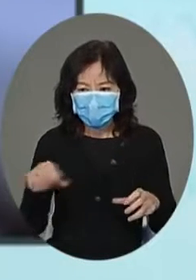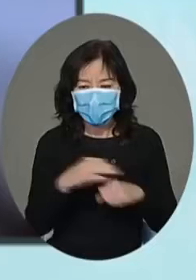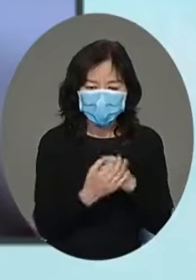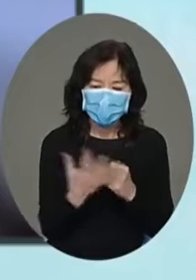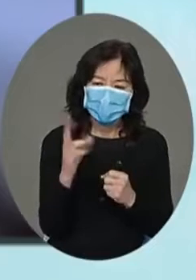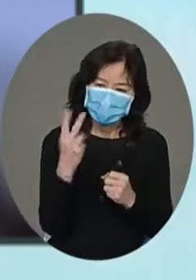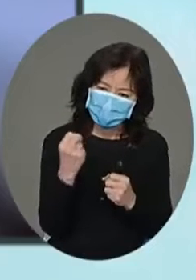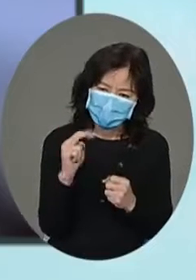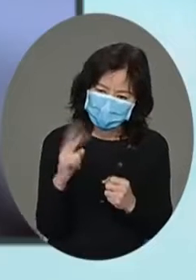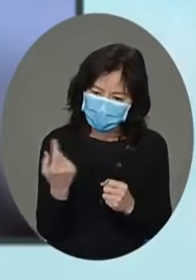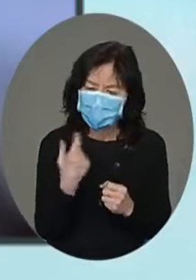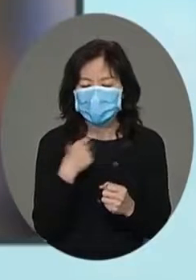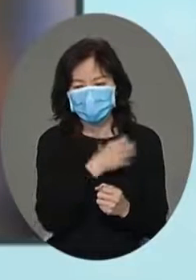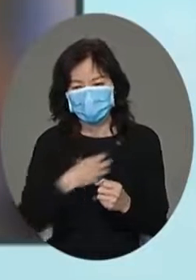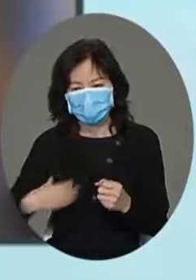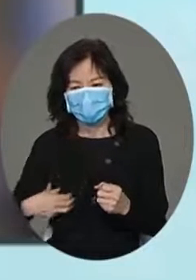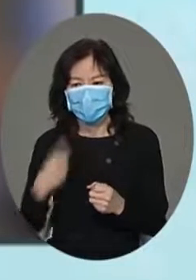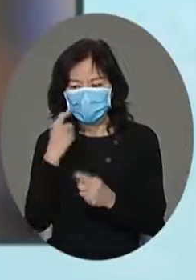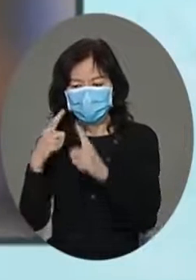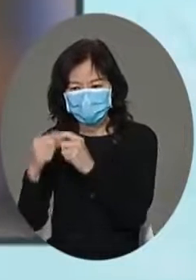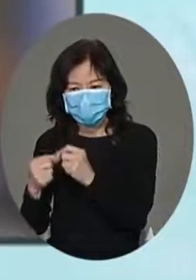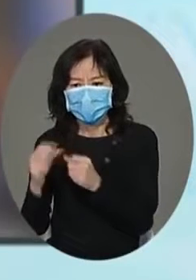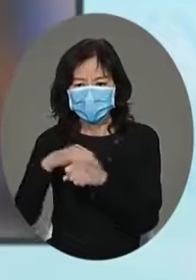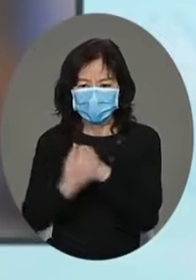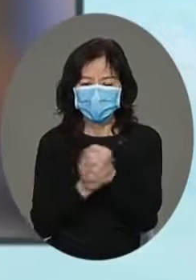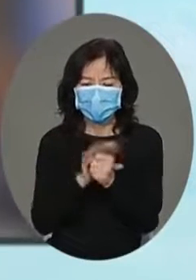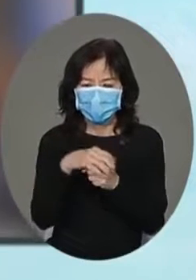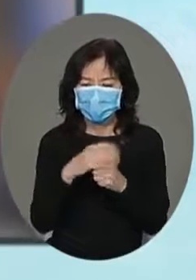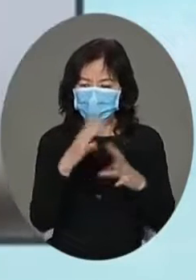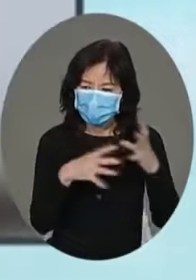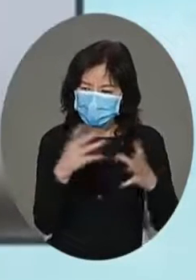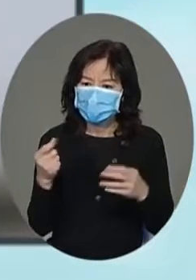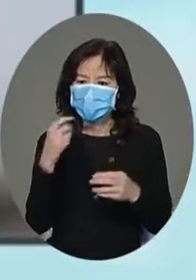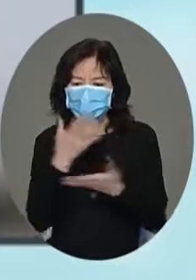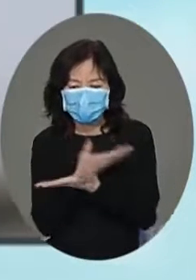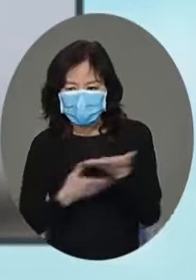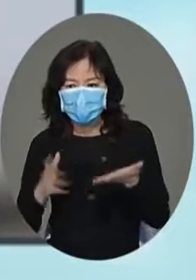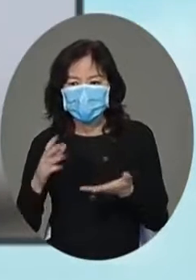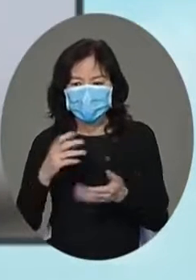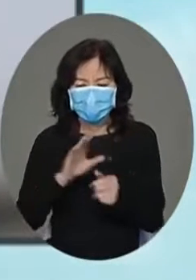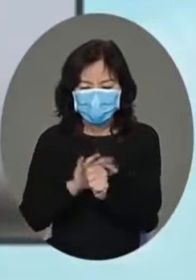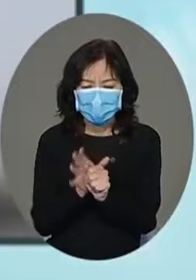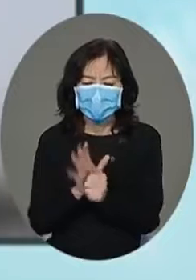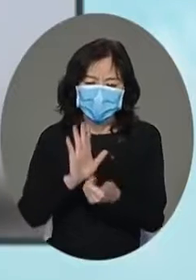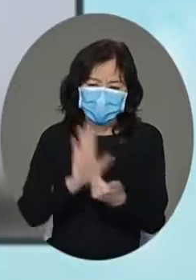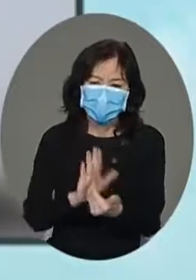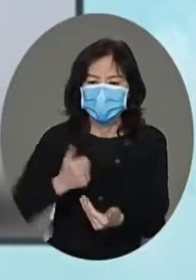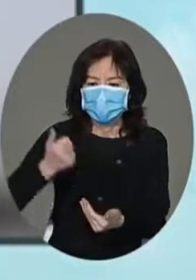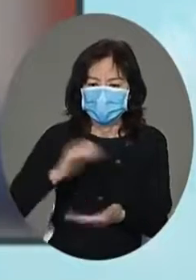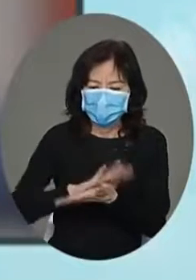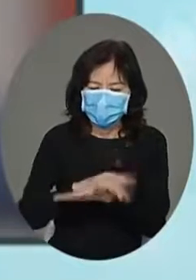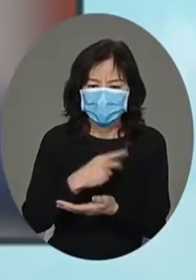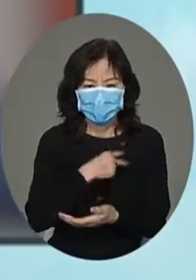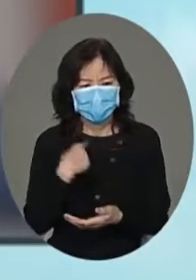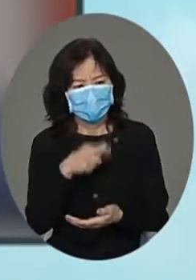大洋洲嘅國會議員都歡迎台灣喺世衛大會分享抗疫成功經驗，又批評北京當局設置重